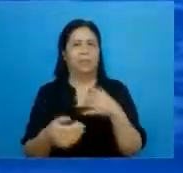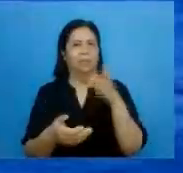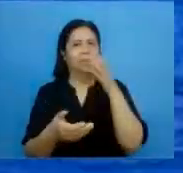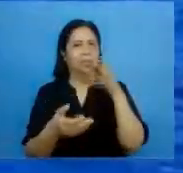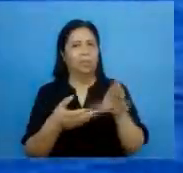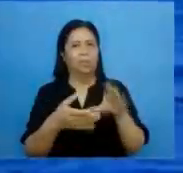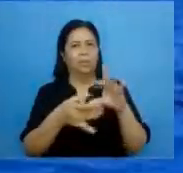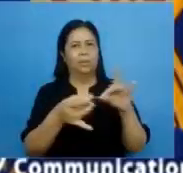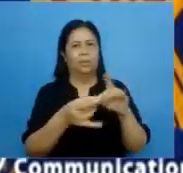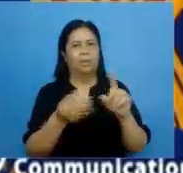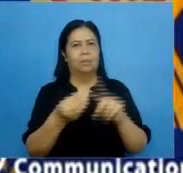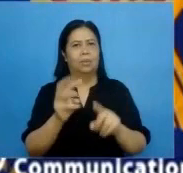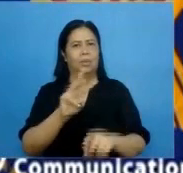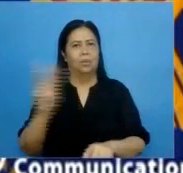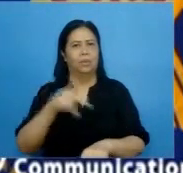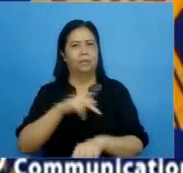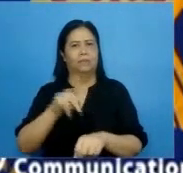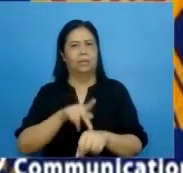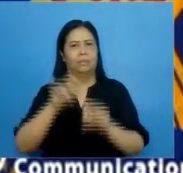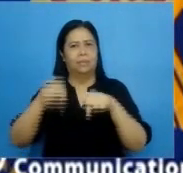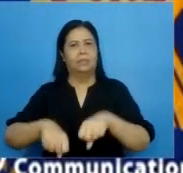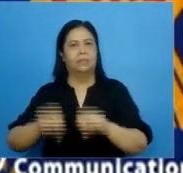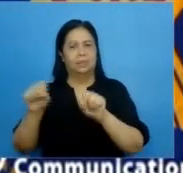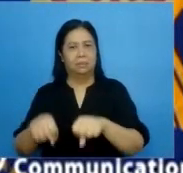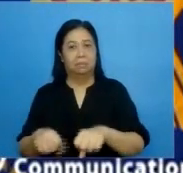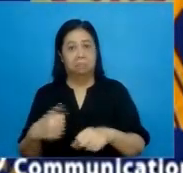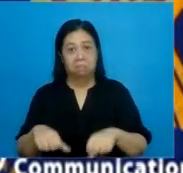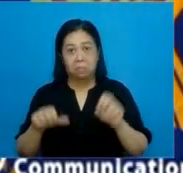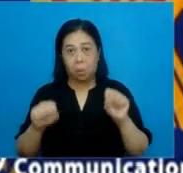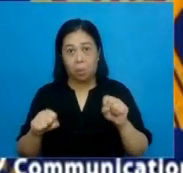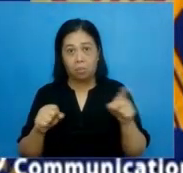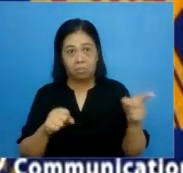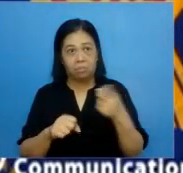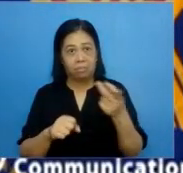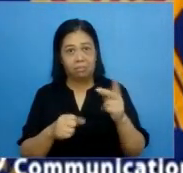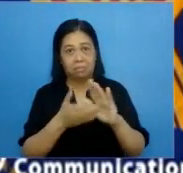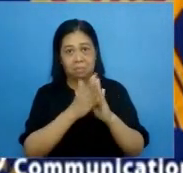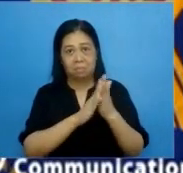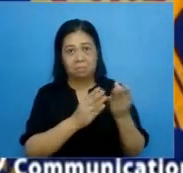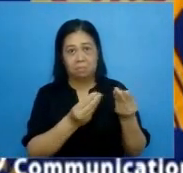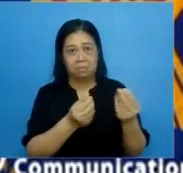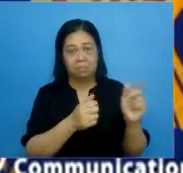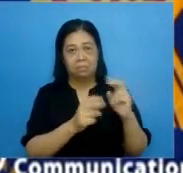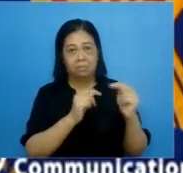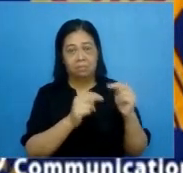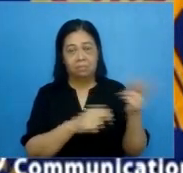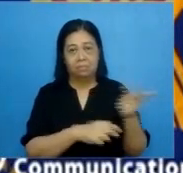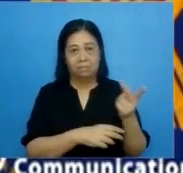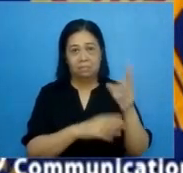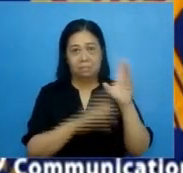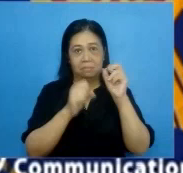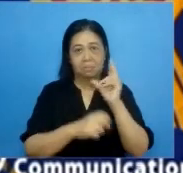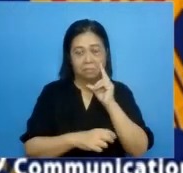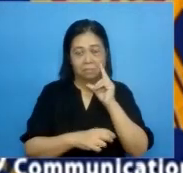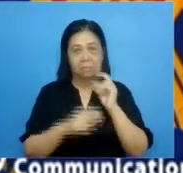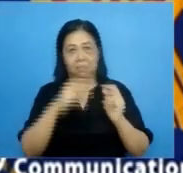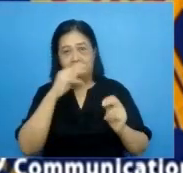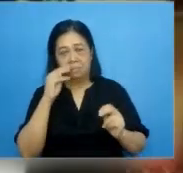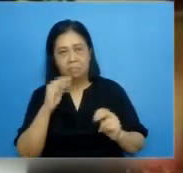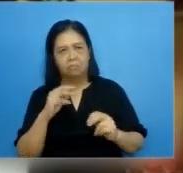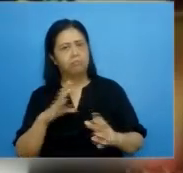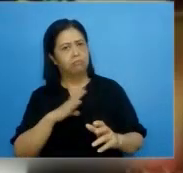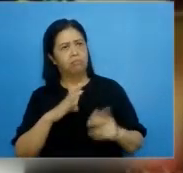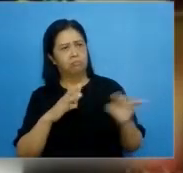ng West Philippine Sea. May pag-asa pa bang maayos ang hidwaan? May pag-asa naman dahil pareho naman kami